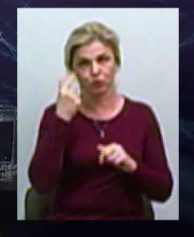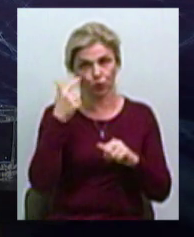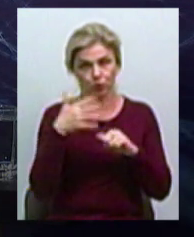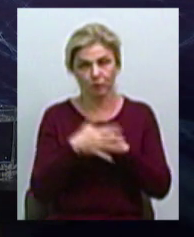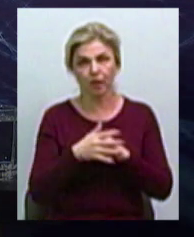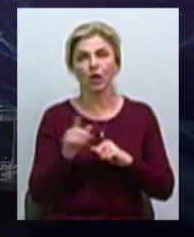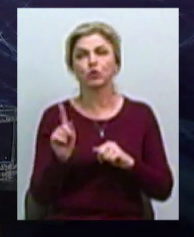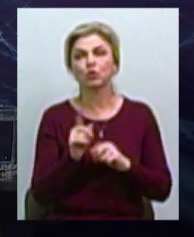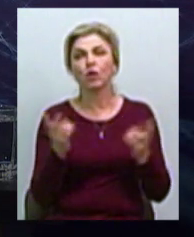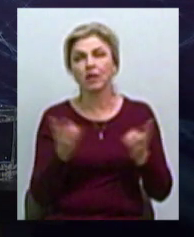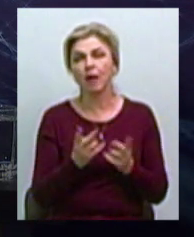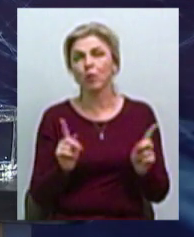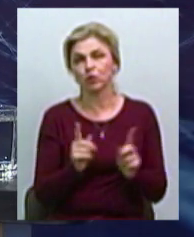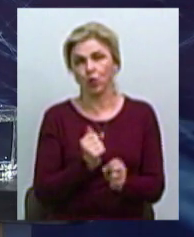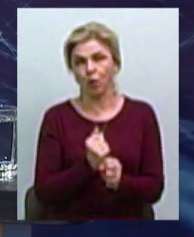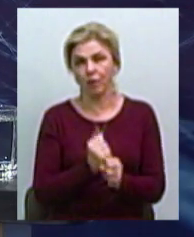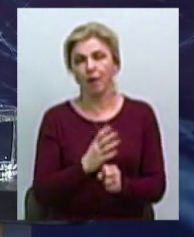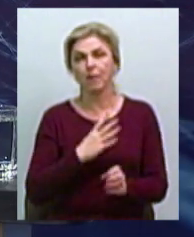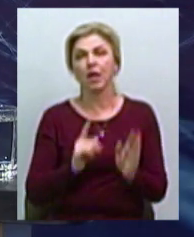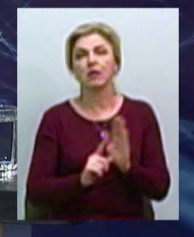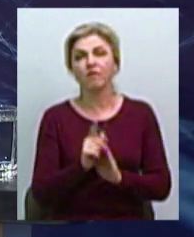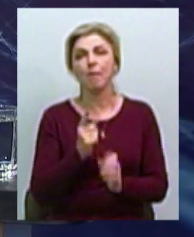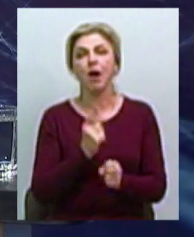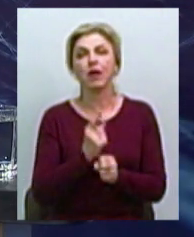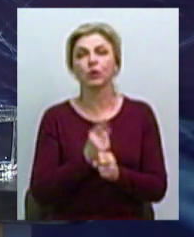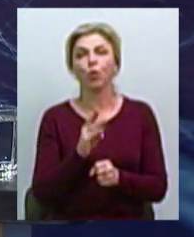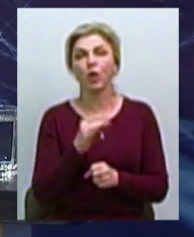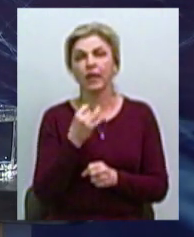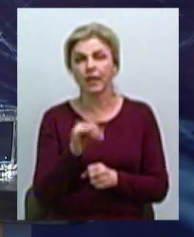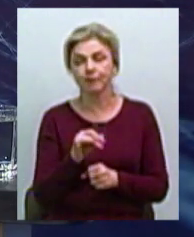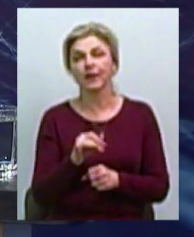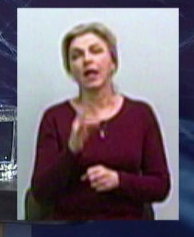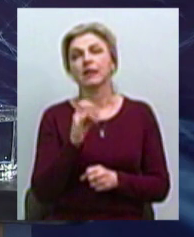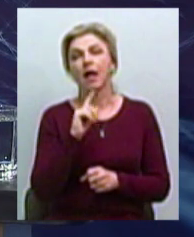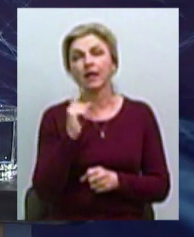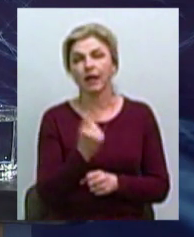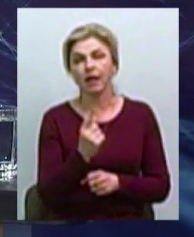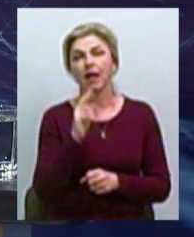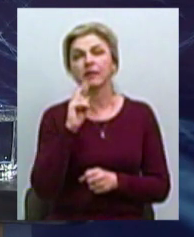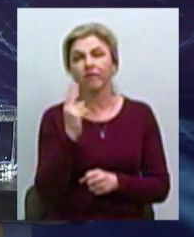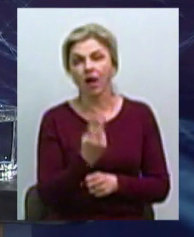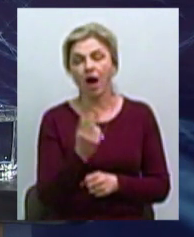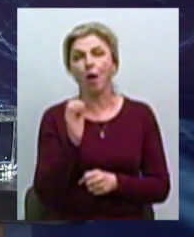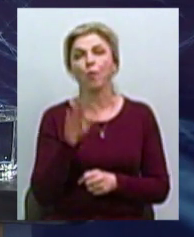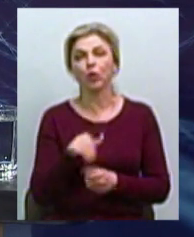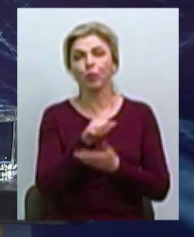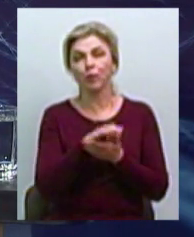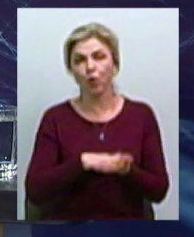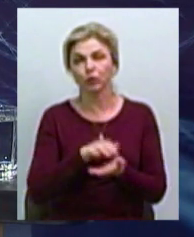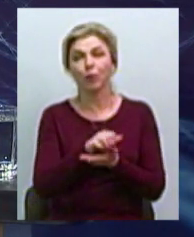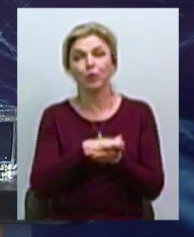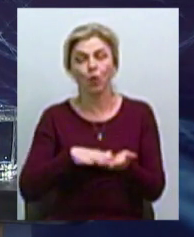зрозуміло, що потрібно щось з цим робити. Був запроваджений мораторій. Мораторій спочатку на рік, на два, потім продовжувався і